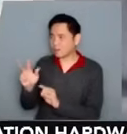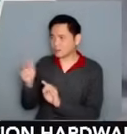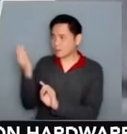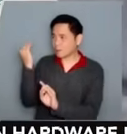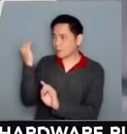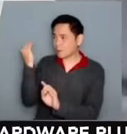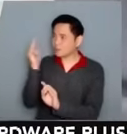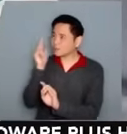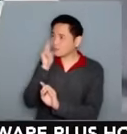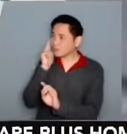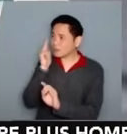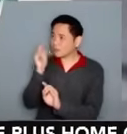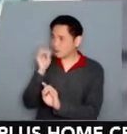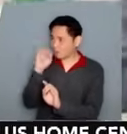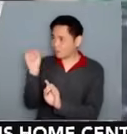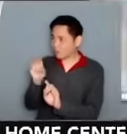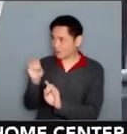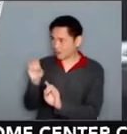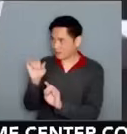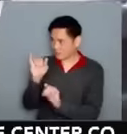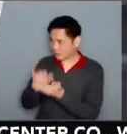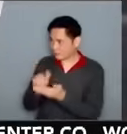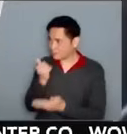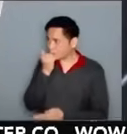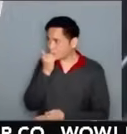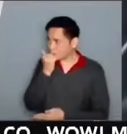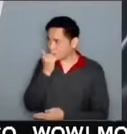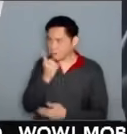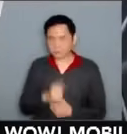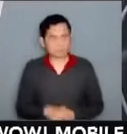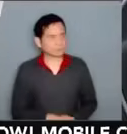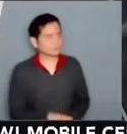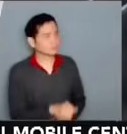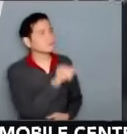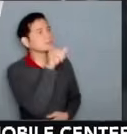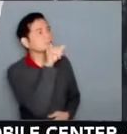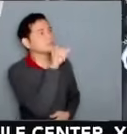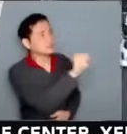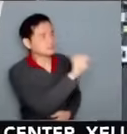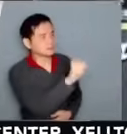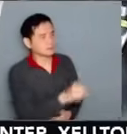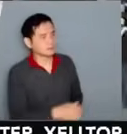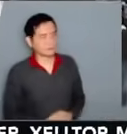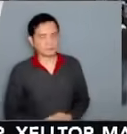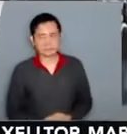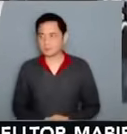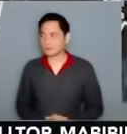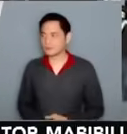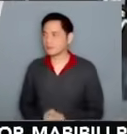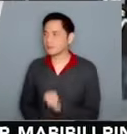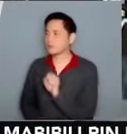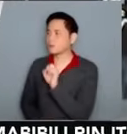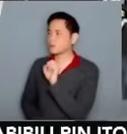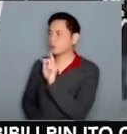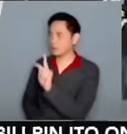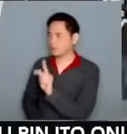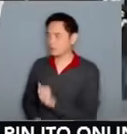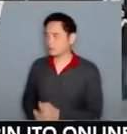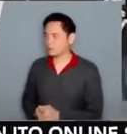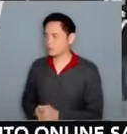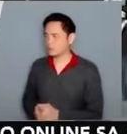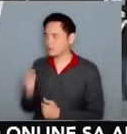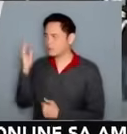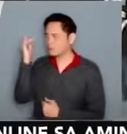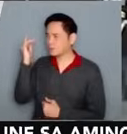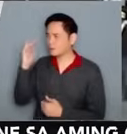Duterte was a mistake Yes po okay because all the